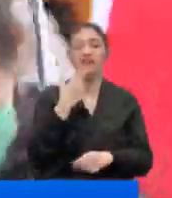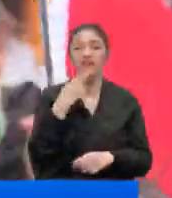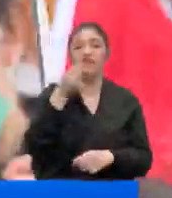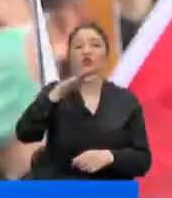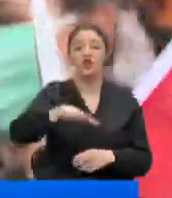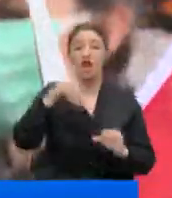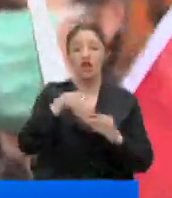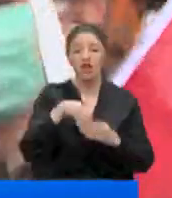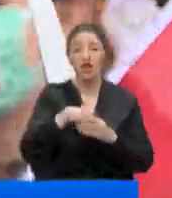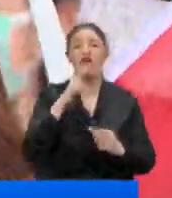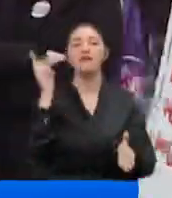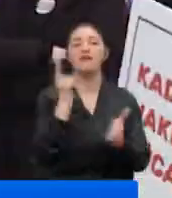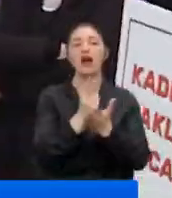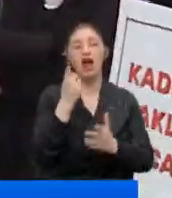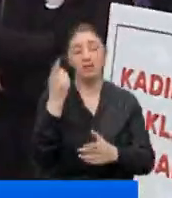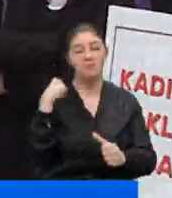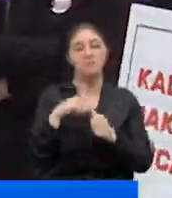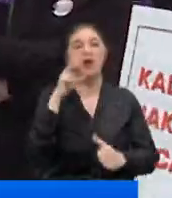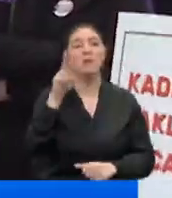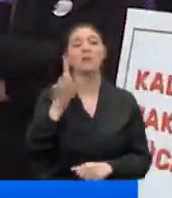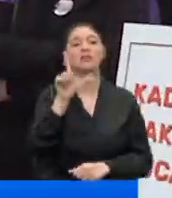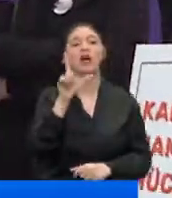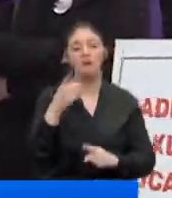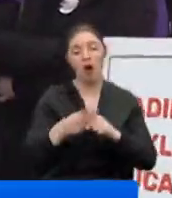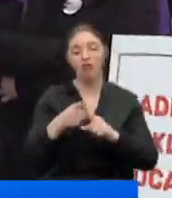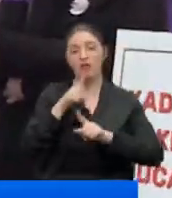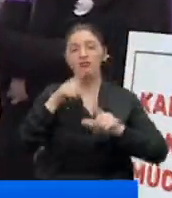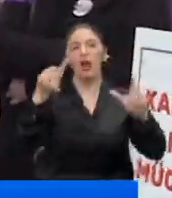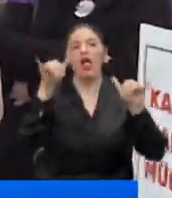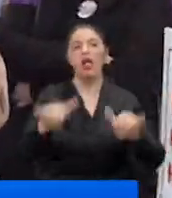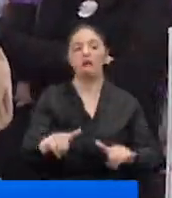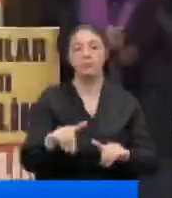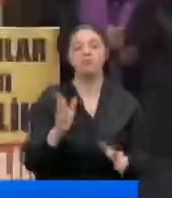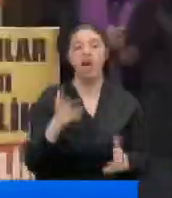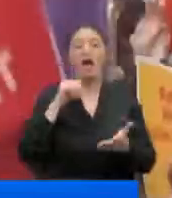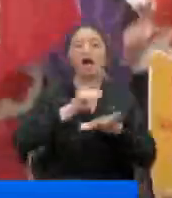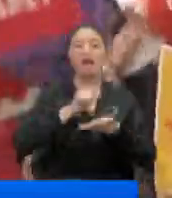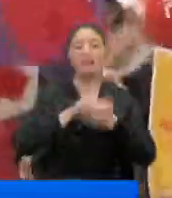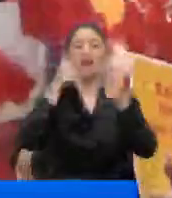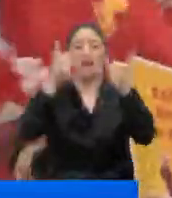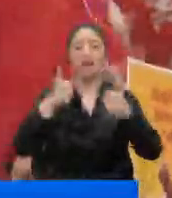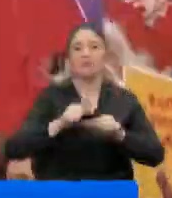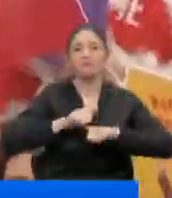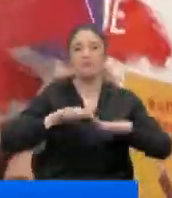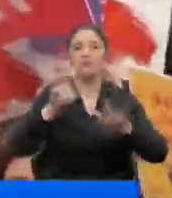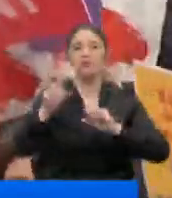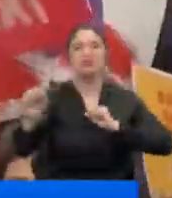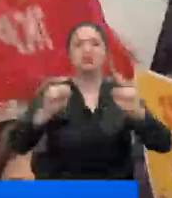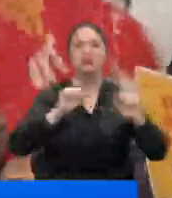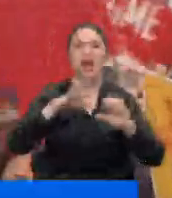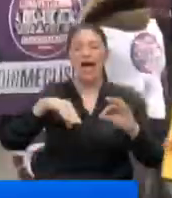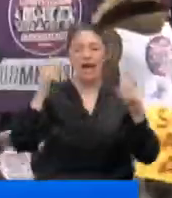ve çocuklar için karar gözden geçirilmelidir ortak çağrısı yapıldı. Gazetelere ilan verildi. Tepkiler